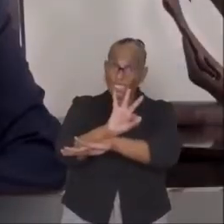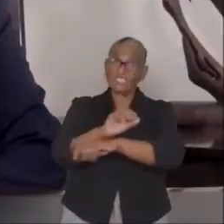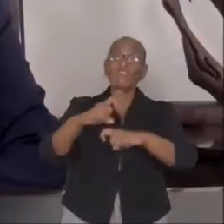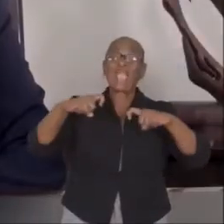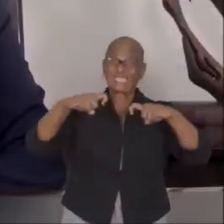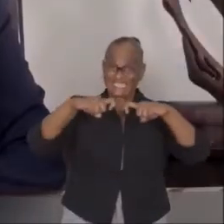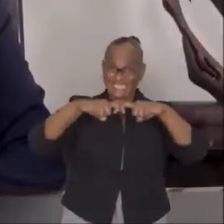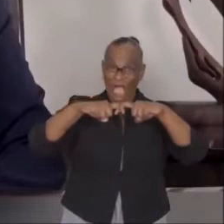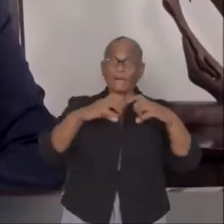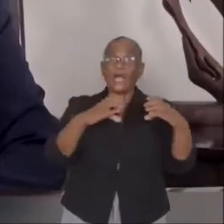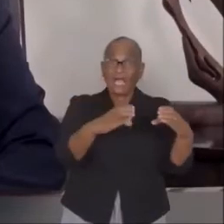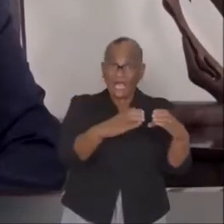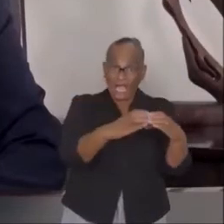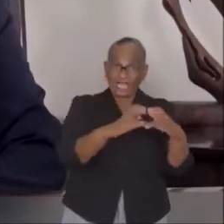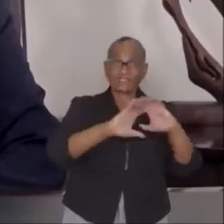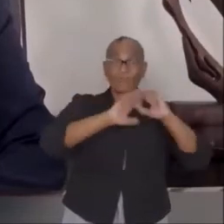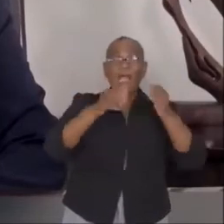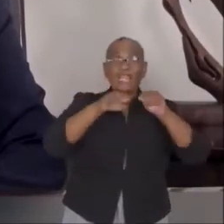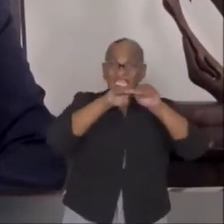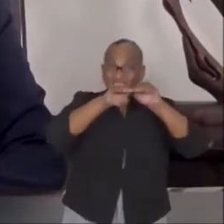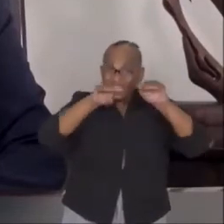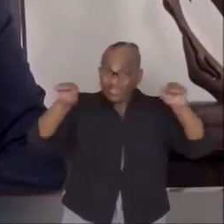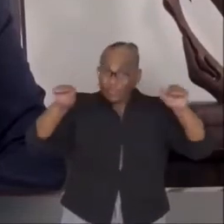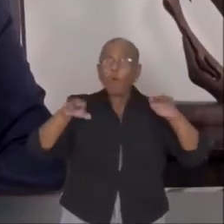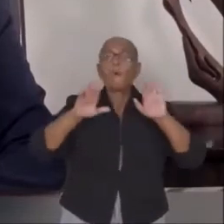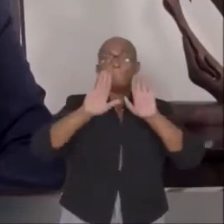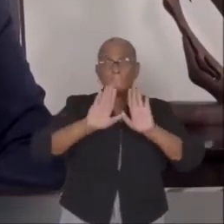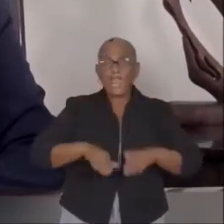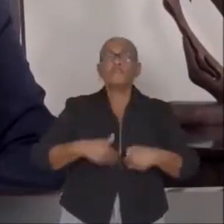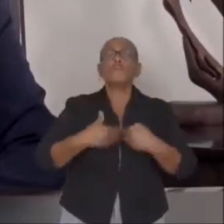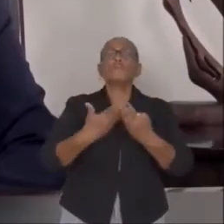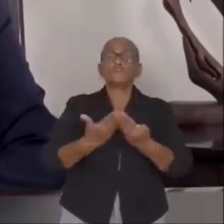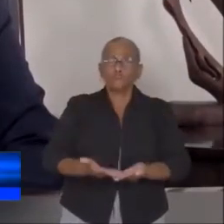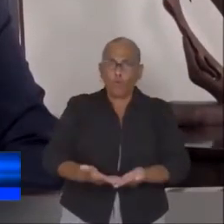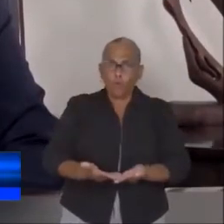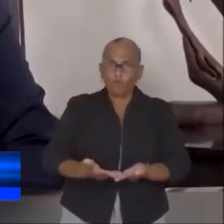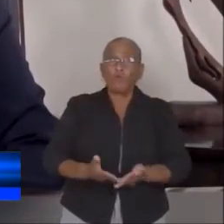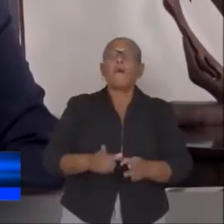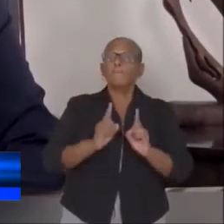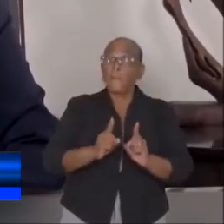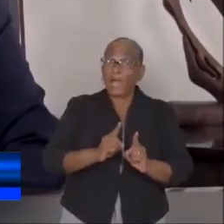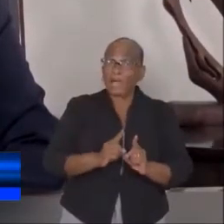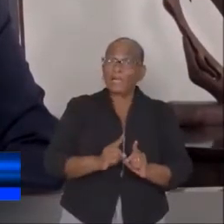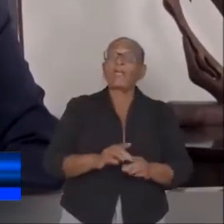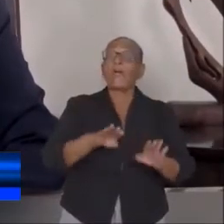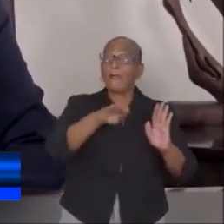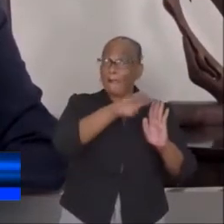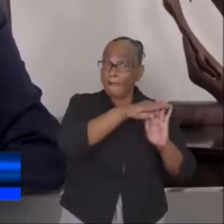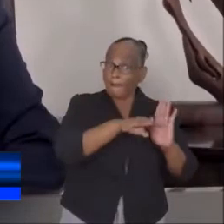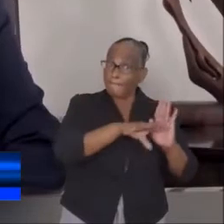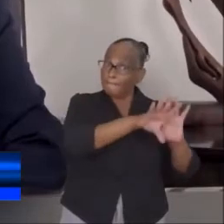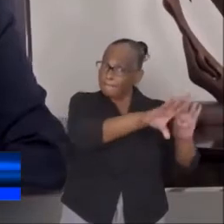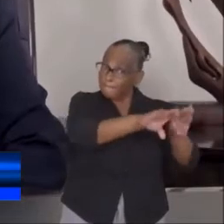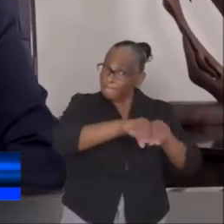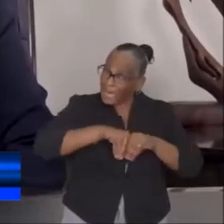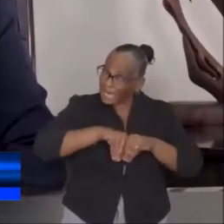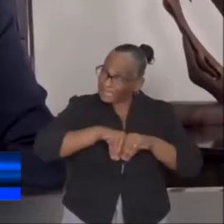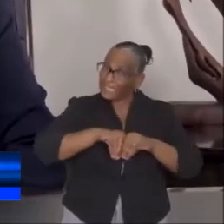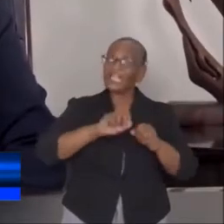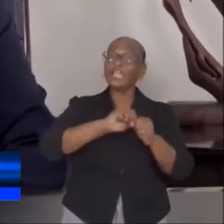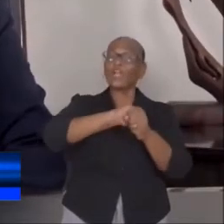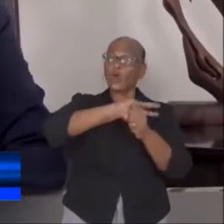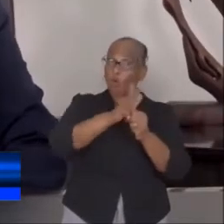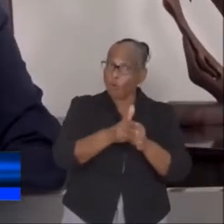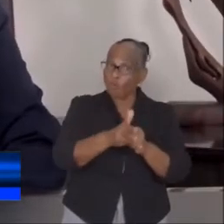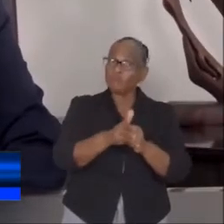onderwijsproces voor de examenklassen op alle niveaus blijft gehandhaafd met inachtneming van de door